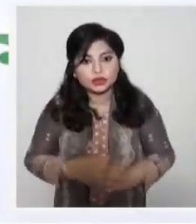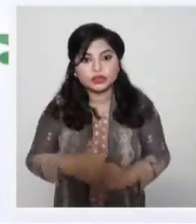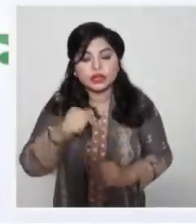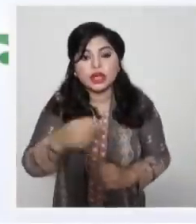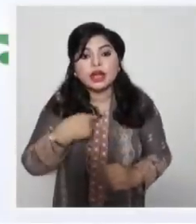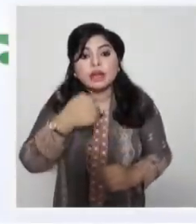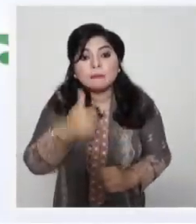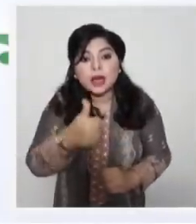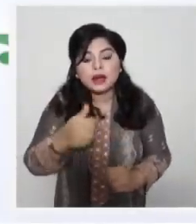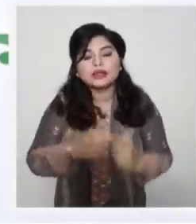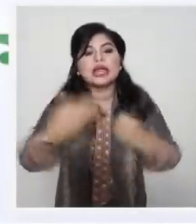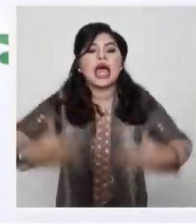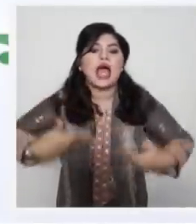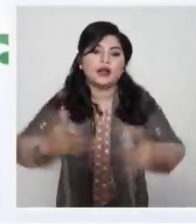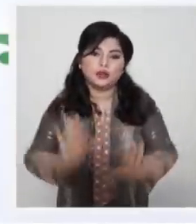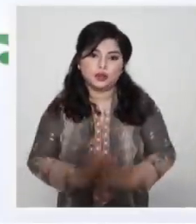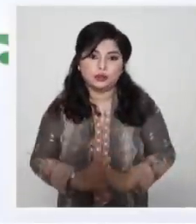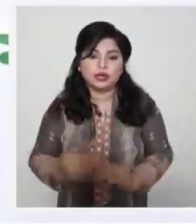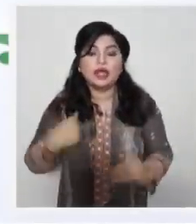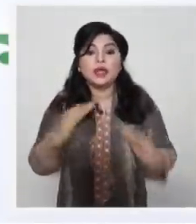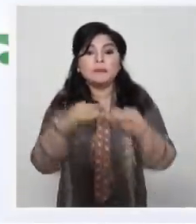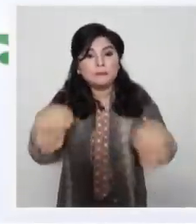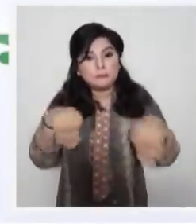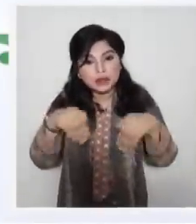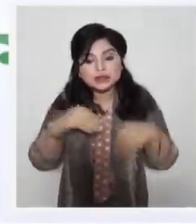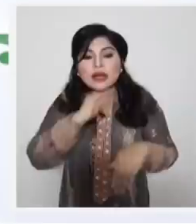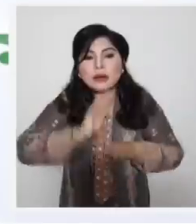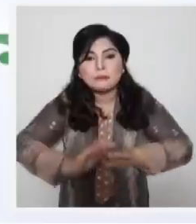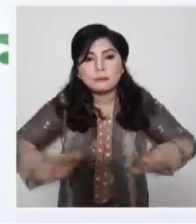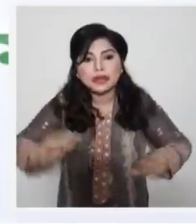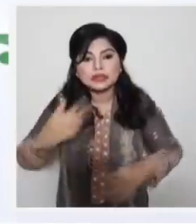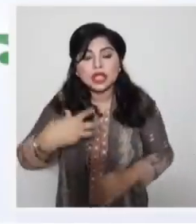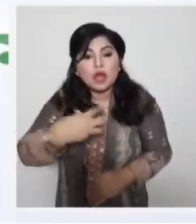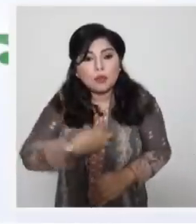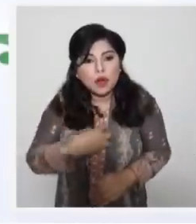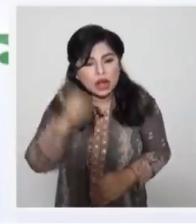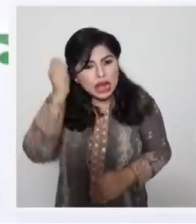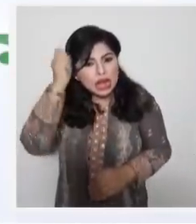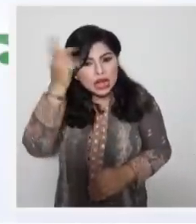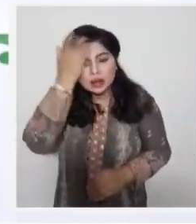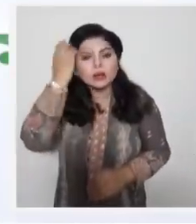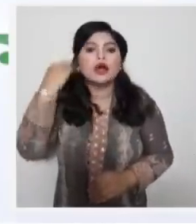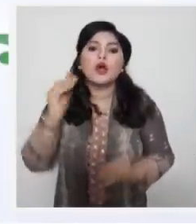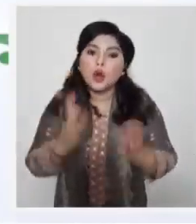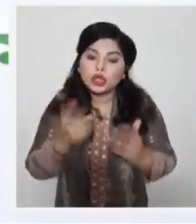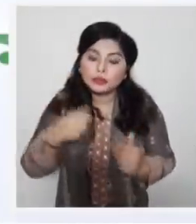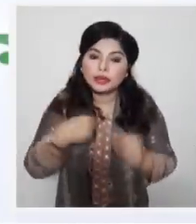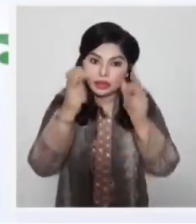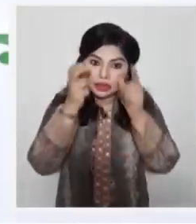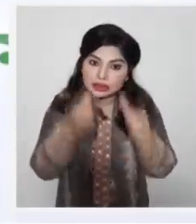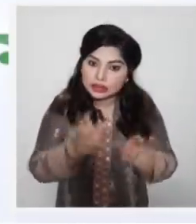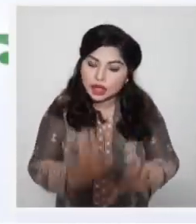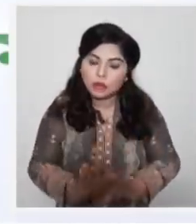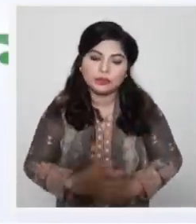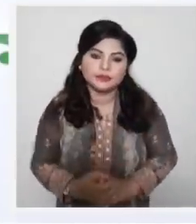আপনারা ব্যবস্থা নেবেন শিশুদের প্রতি, শিশুদের সাথে গুণগত মান কাটাবেন। গৃহবন্দী থাকতে থাকতে